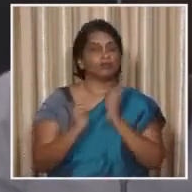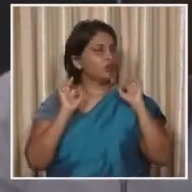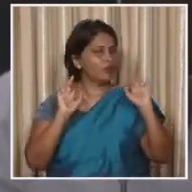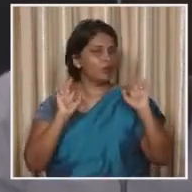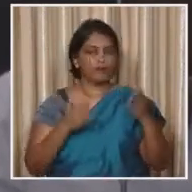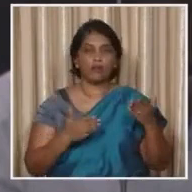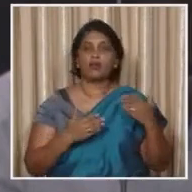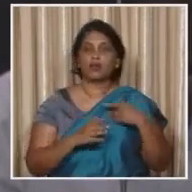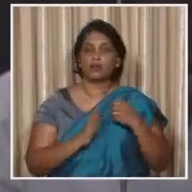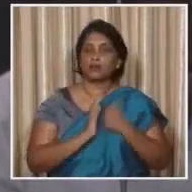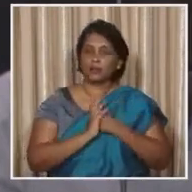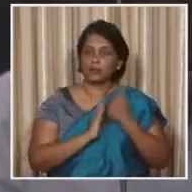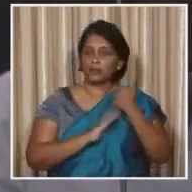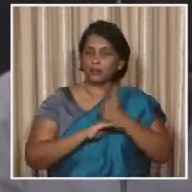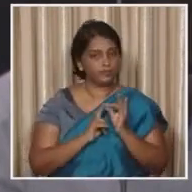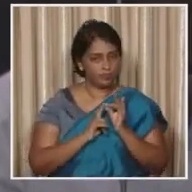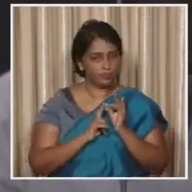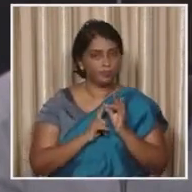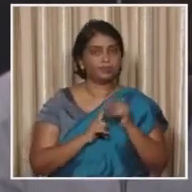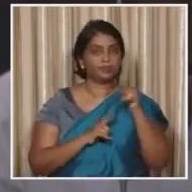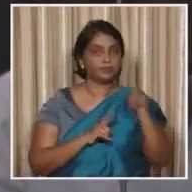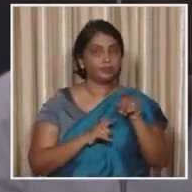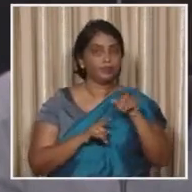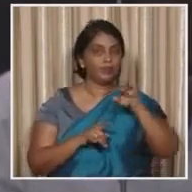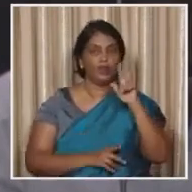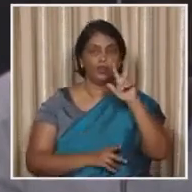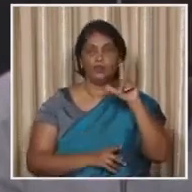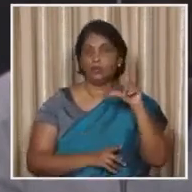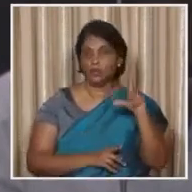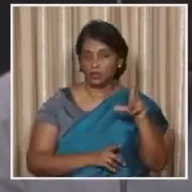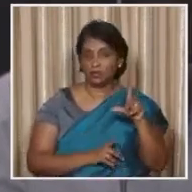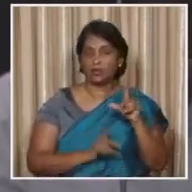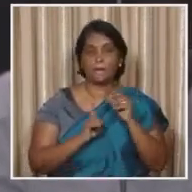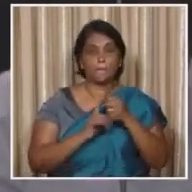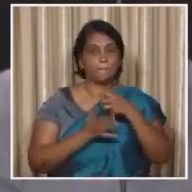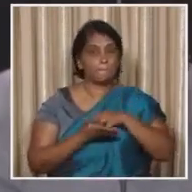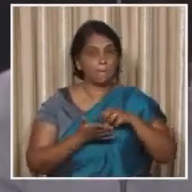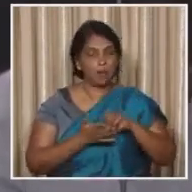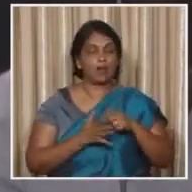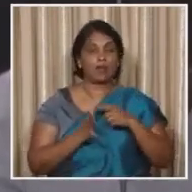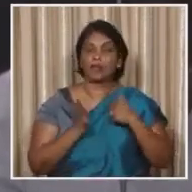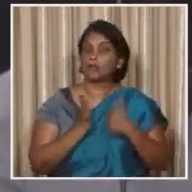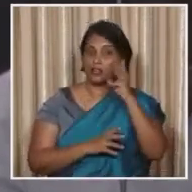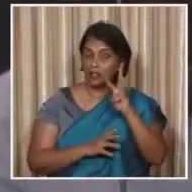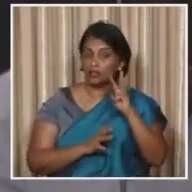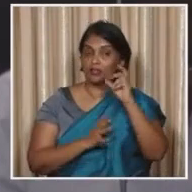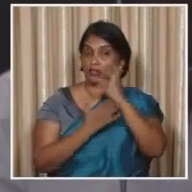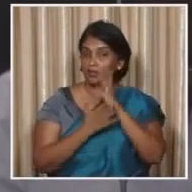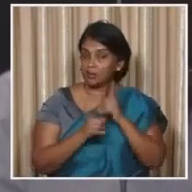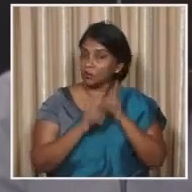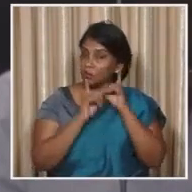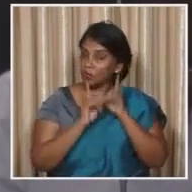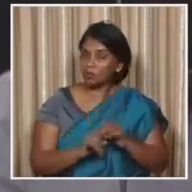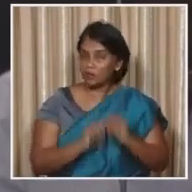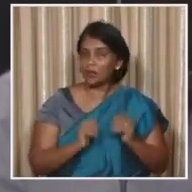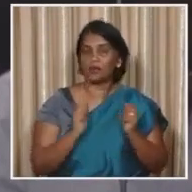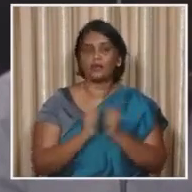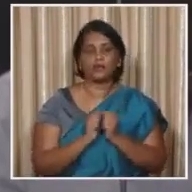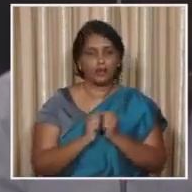වී ඇත. ගරු මුලසනාරූඪ මන්ත්‍රීතුමනි අර 987 පළාත් සභා පනත 13 වෙනි සංශෝධනය ආපු වෙලාවේ ඒ කරපු කුප්ප